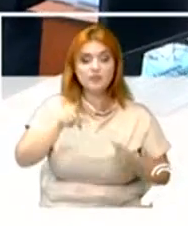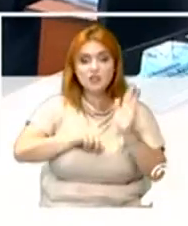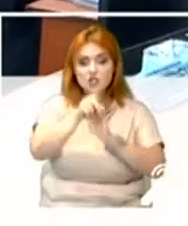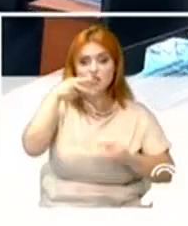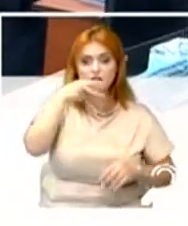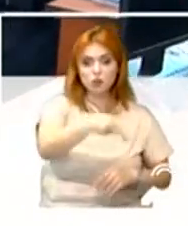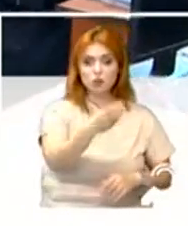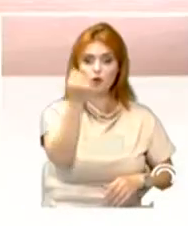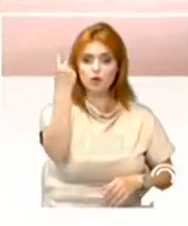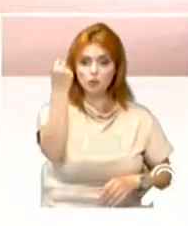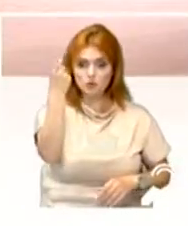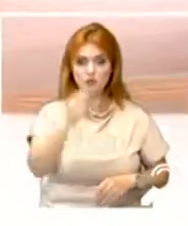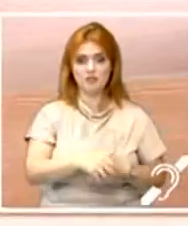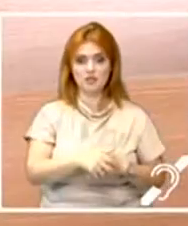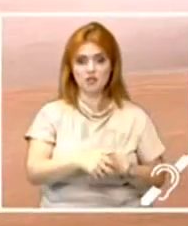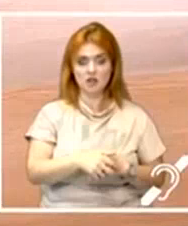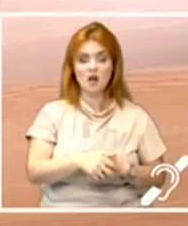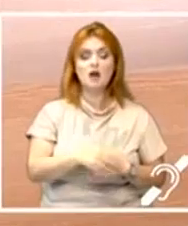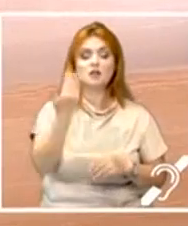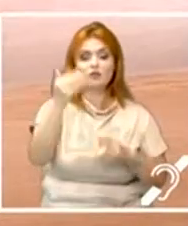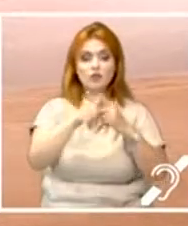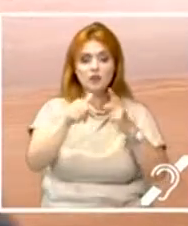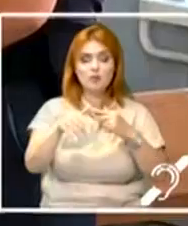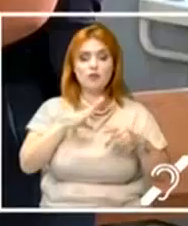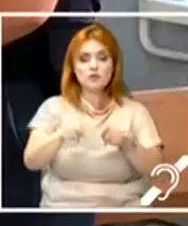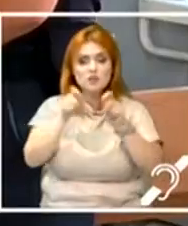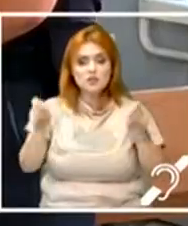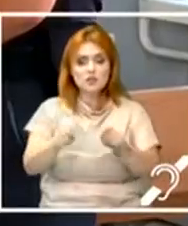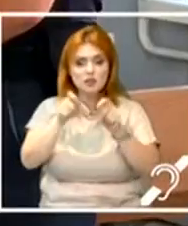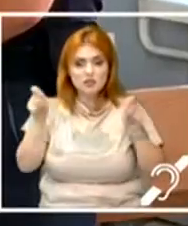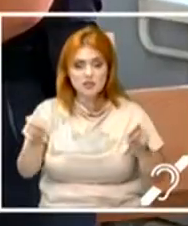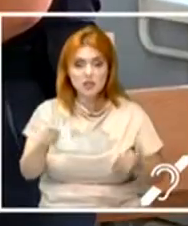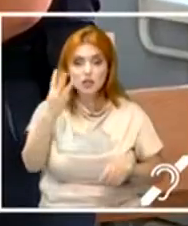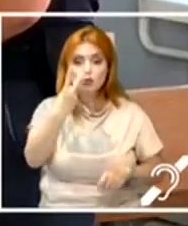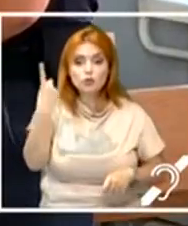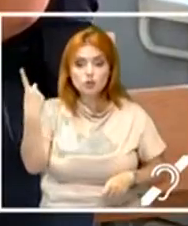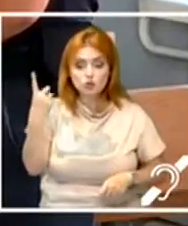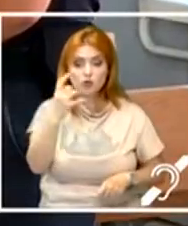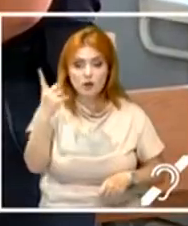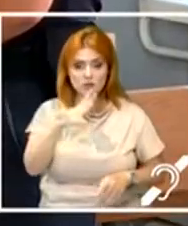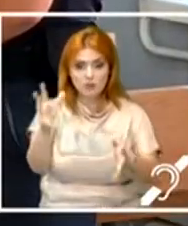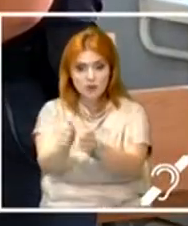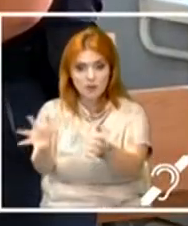fost întocmite numai puțin de 31 de procese verbale pentru 45 de contravenții.